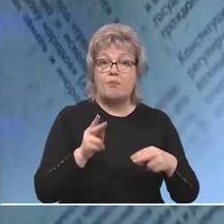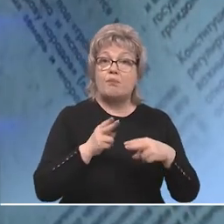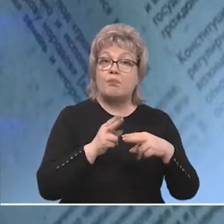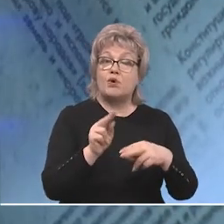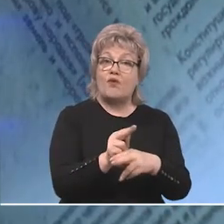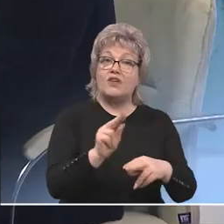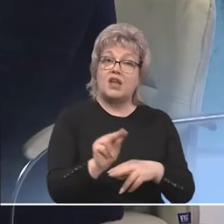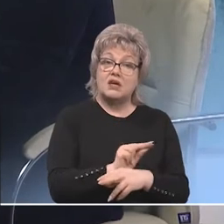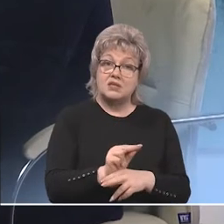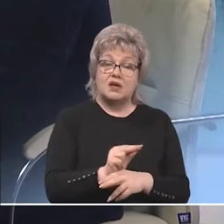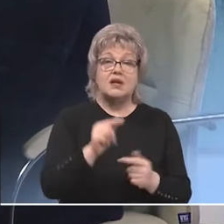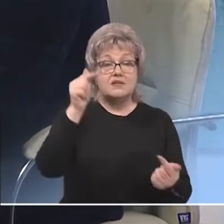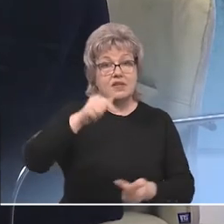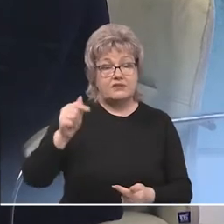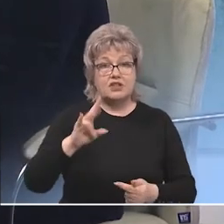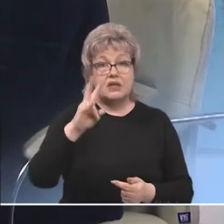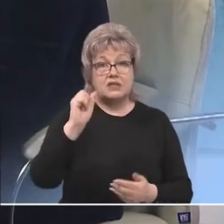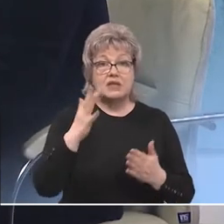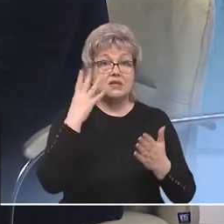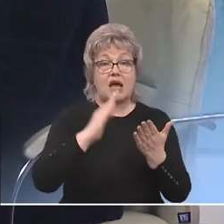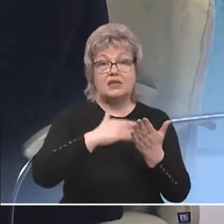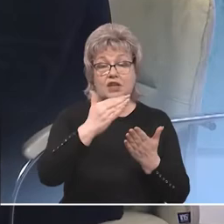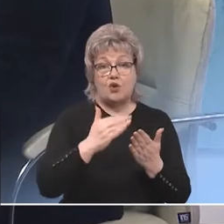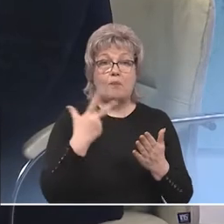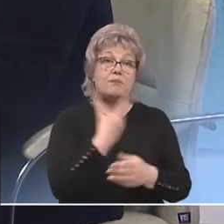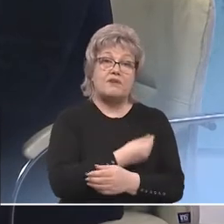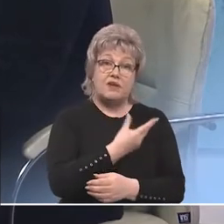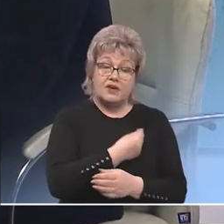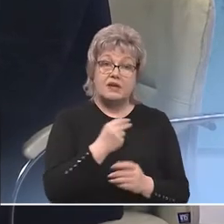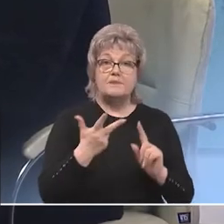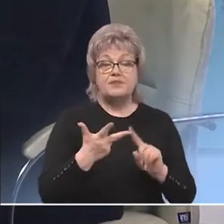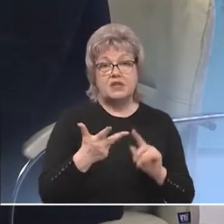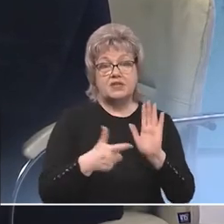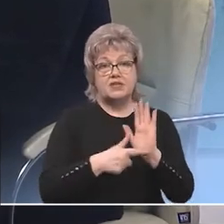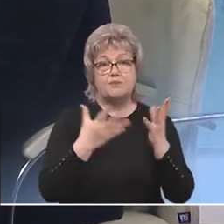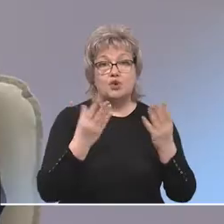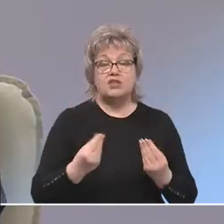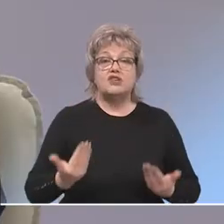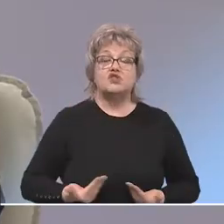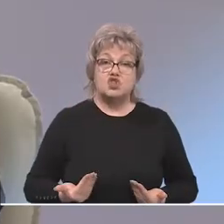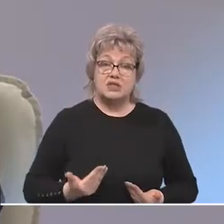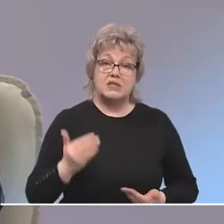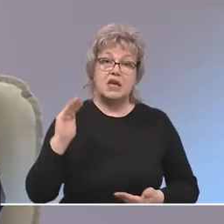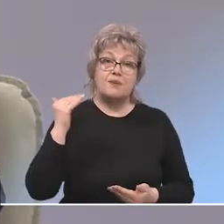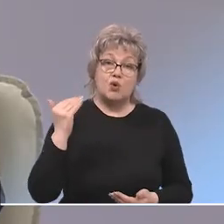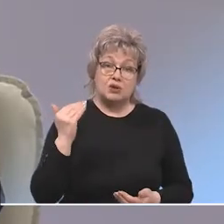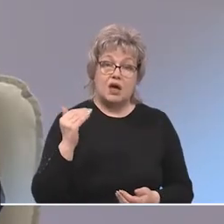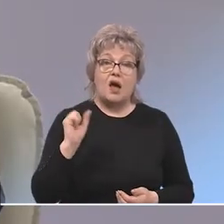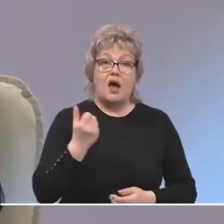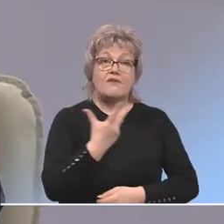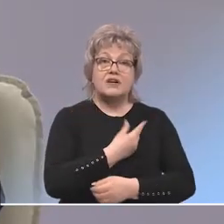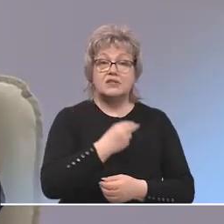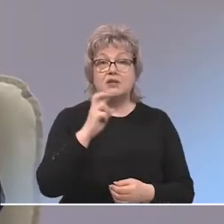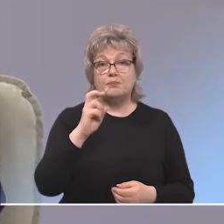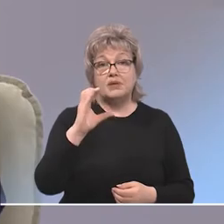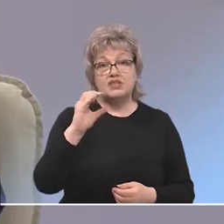профилактика. Ее проводят в соответствии с национальным календарем профилактических прививок на 3-7 день жизни ребенка вакциной